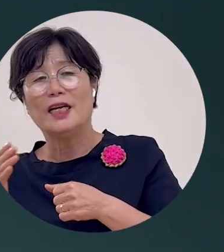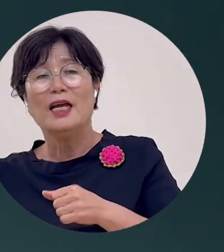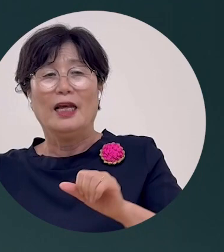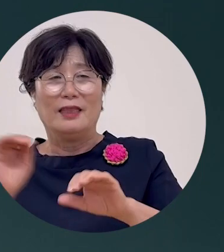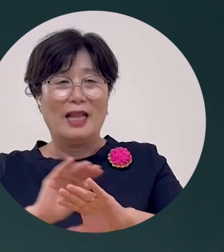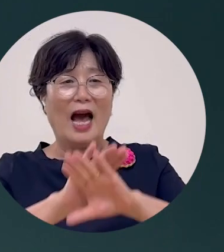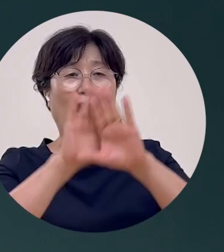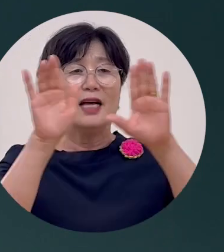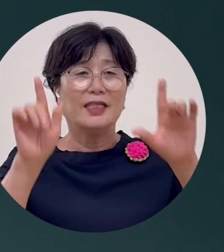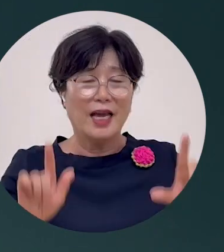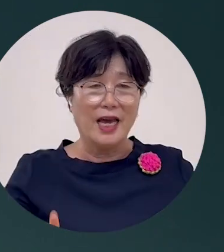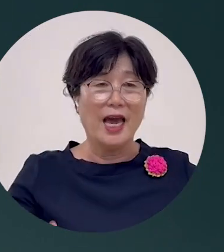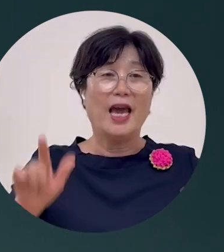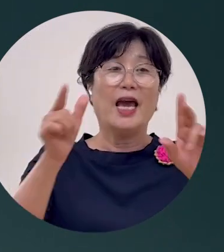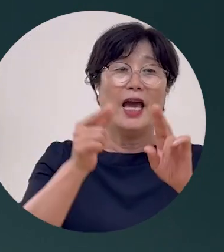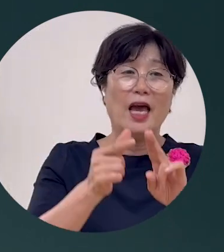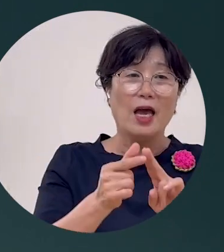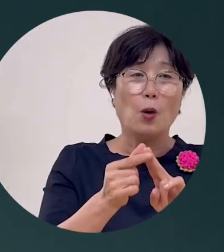대시니 낮의